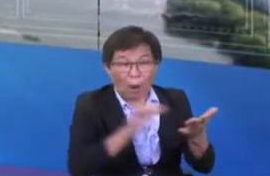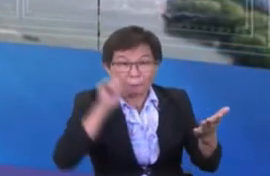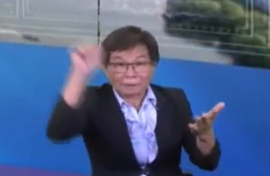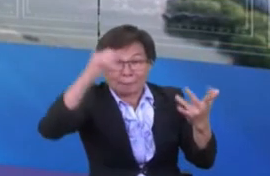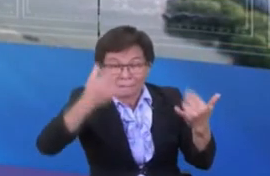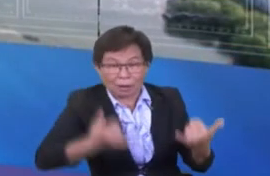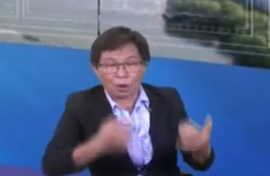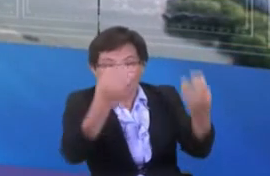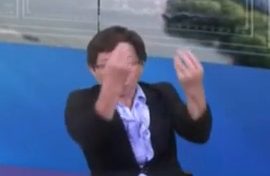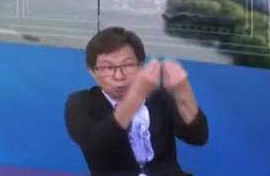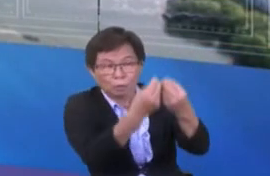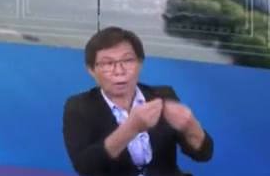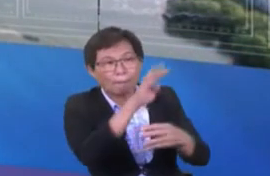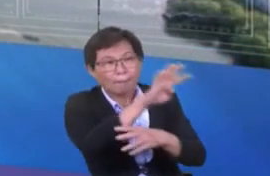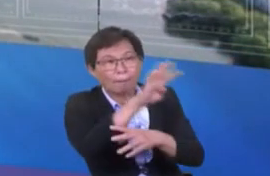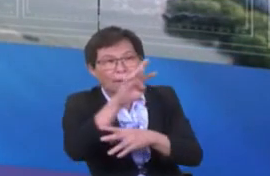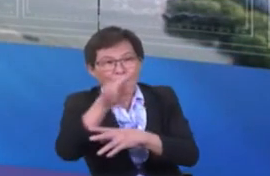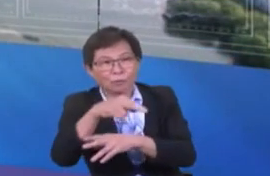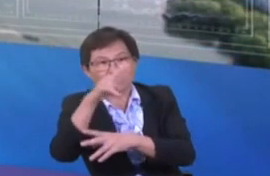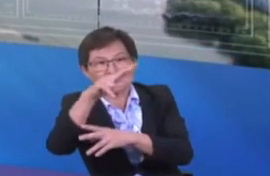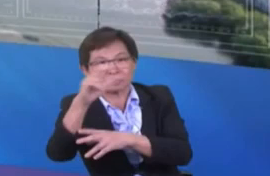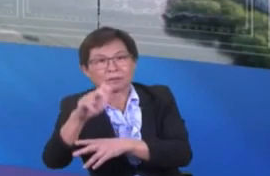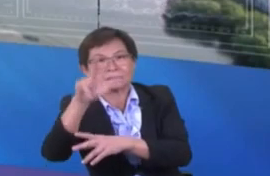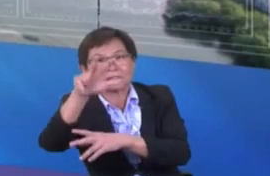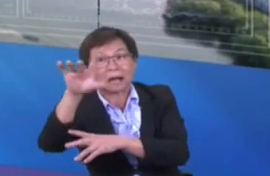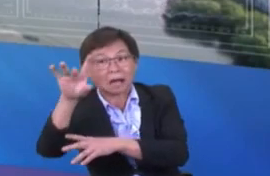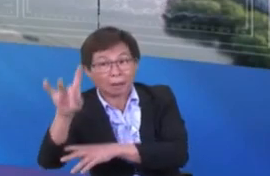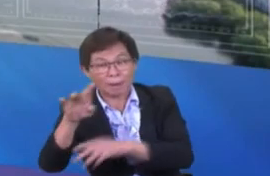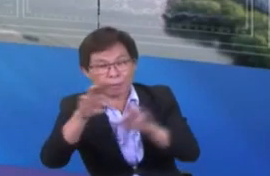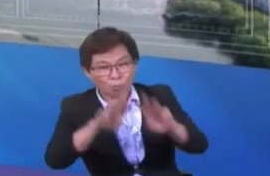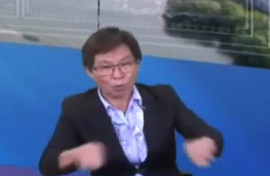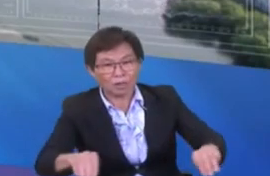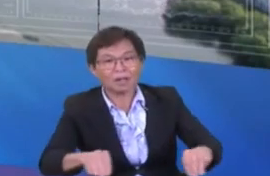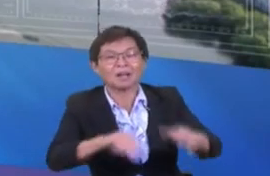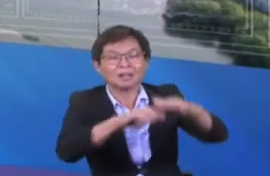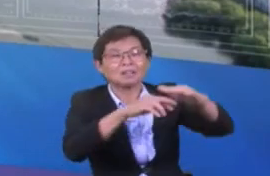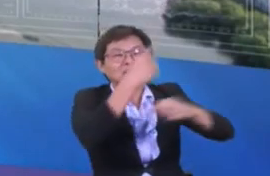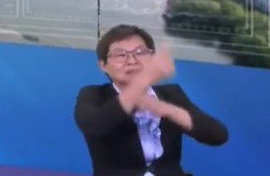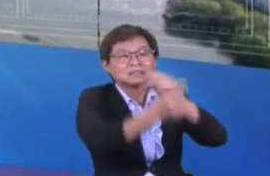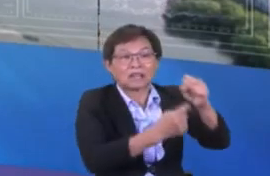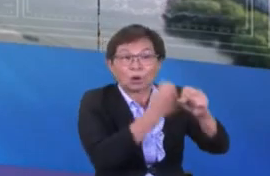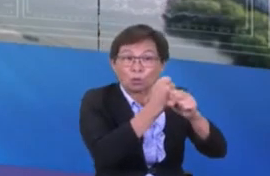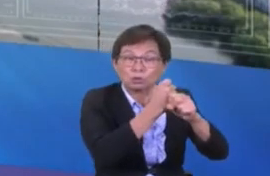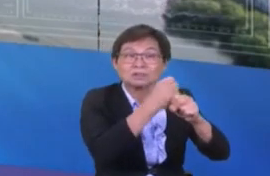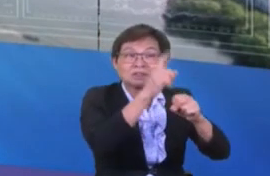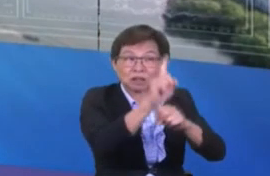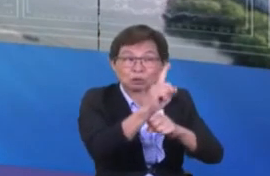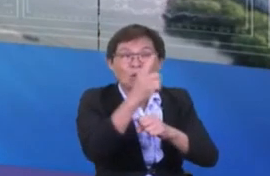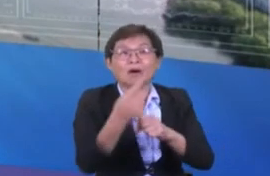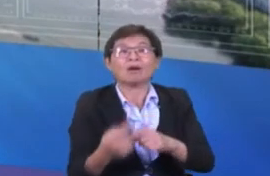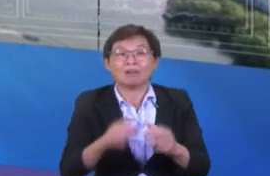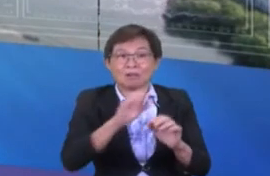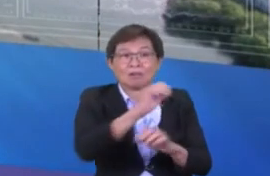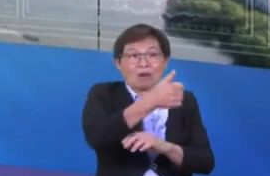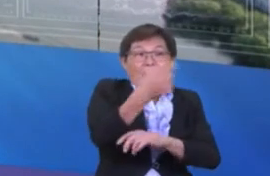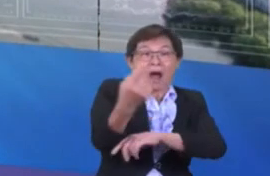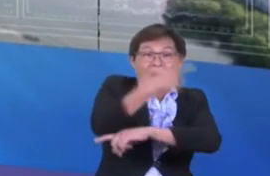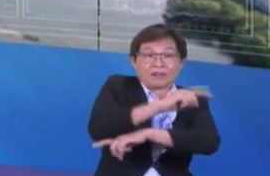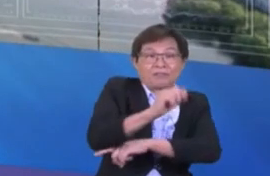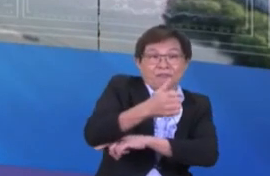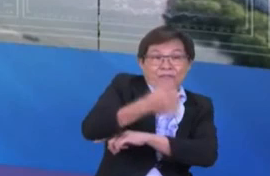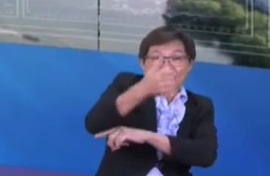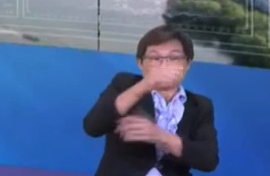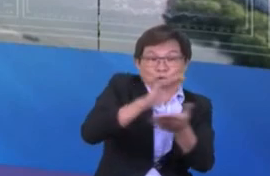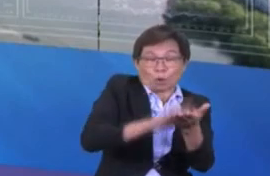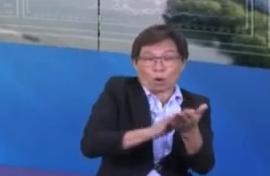ini Tri paling jumlah itu 40378 mengabaikan murid tahun 1611 sekolah ini